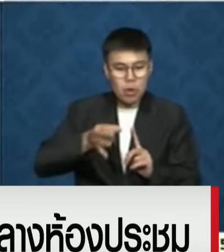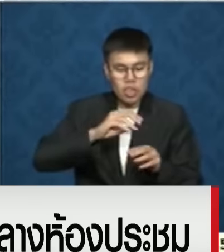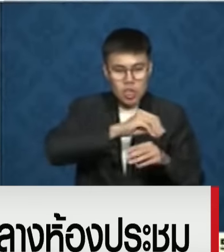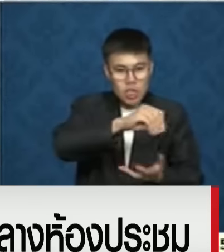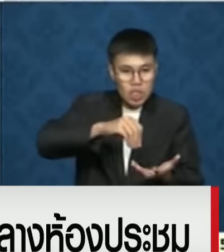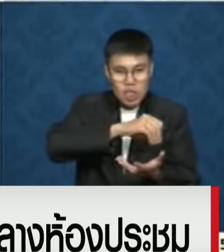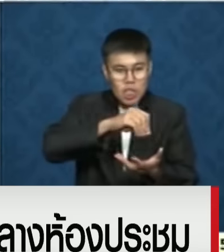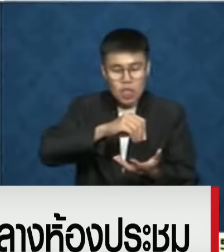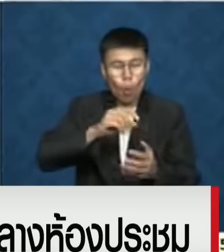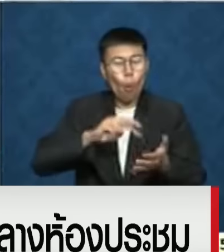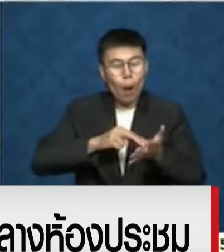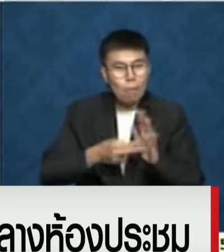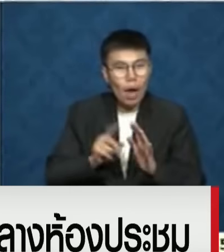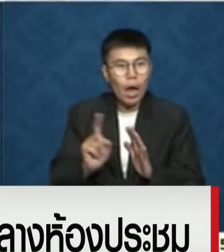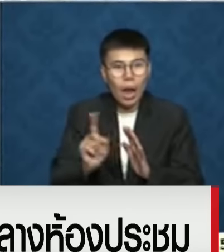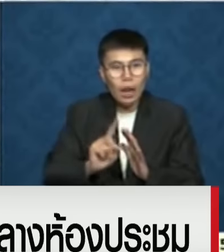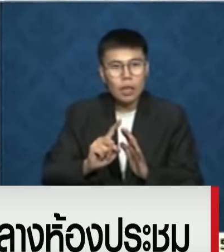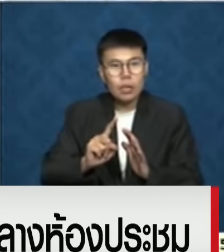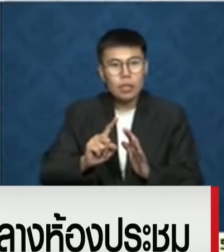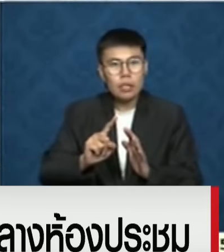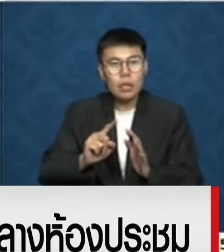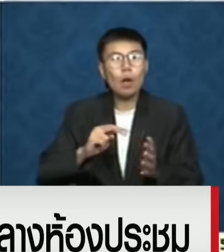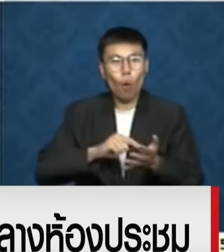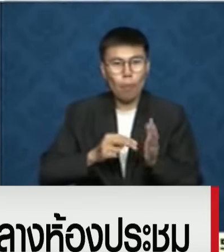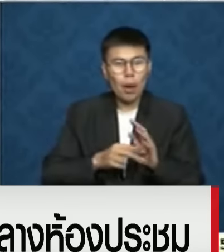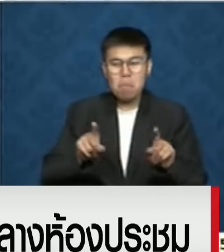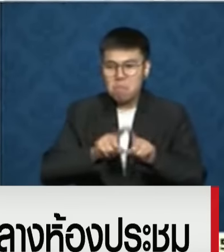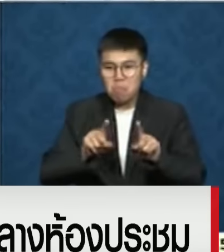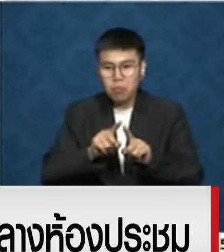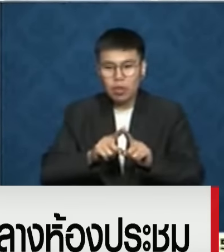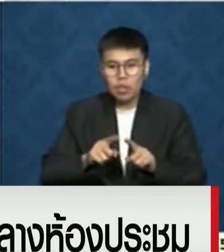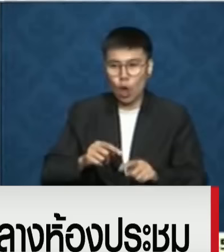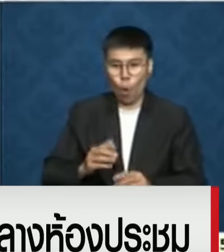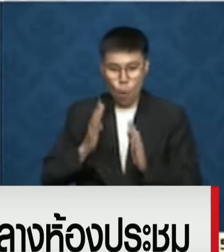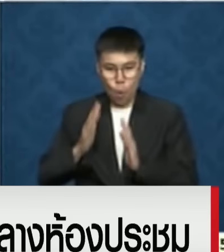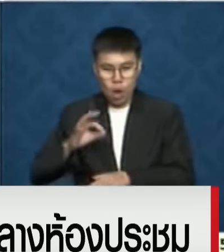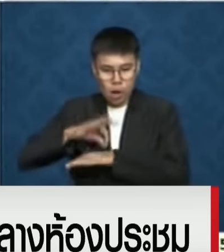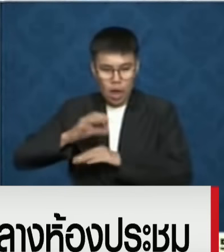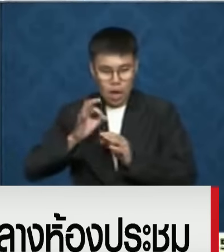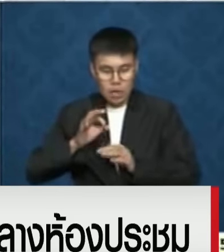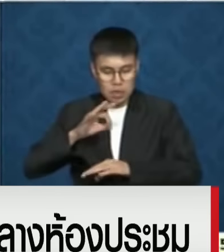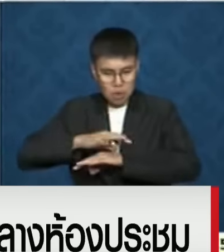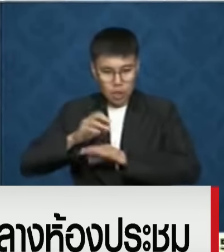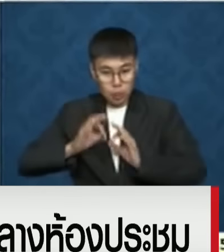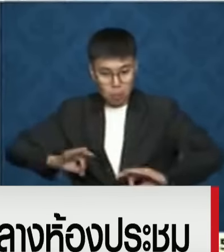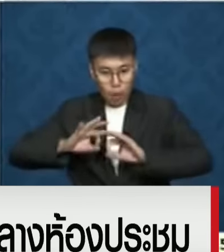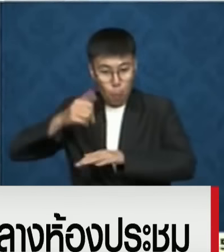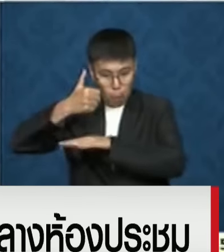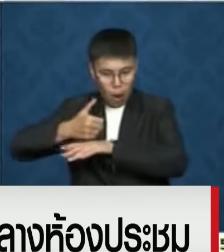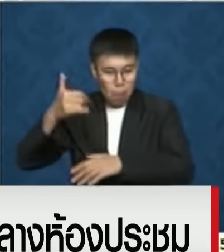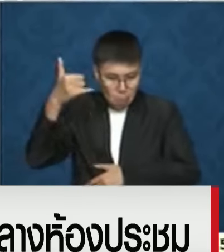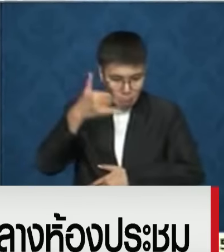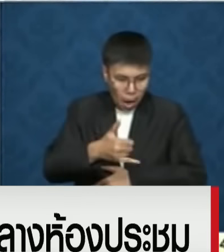การประท้วงค่ะสสพรคภูมิใจไทยคุณอาพลสรไรพพประท้วงการทำหน้าที่ของประธานในทำนอง